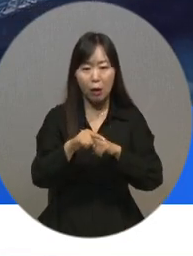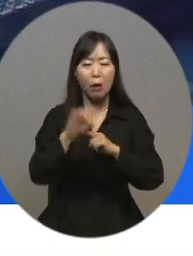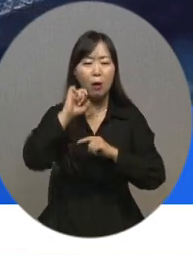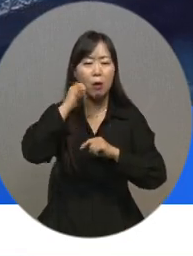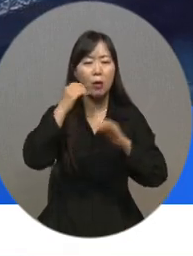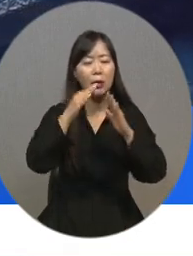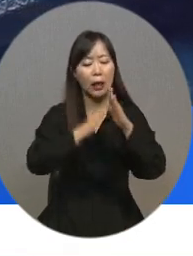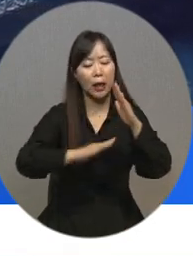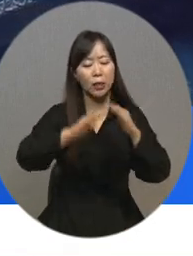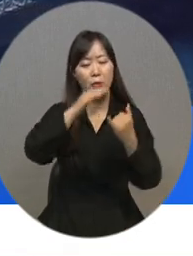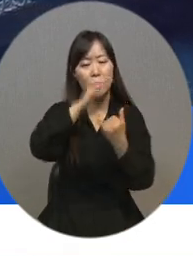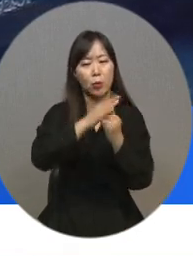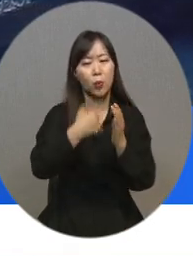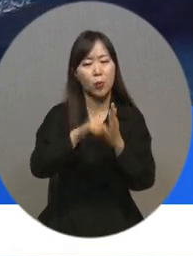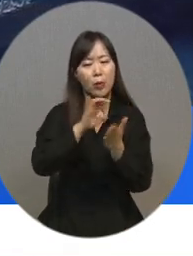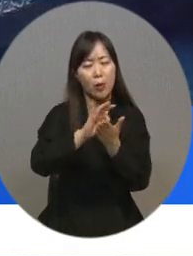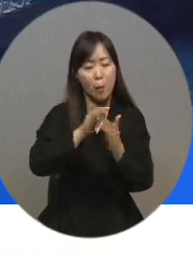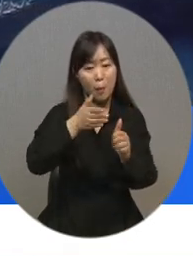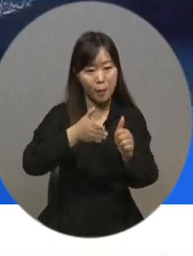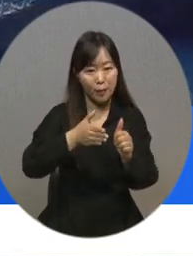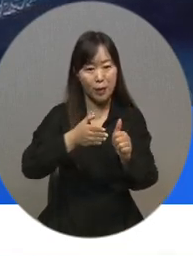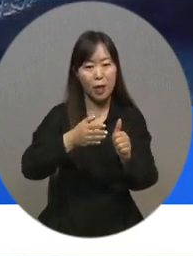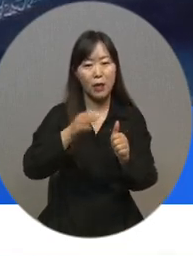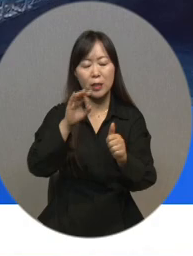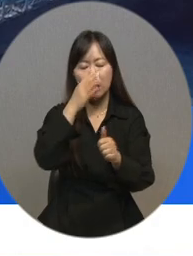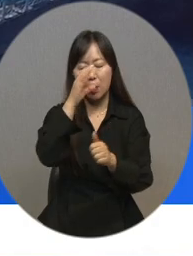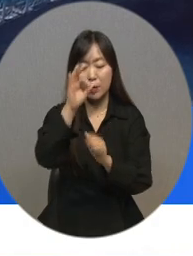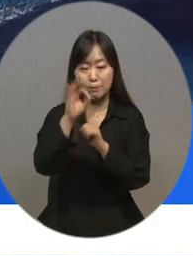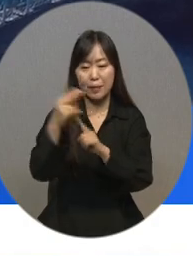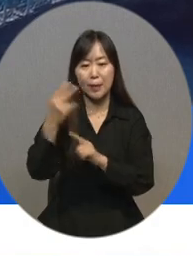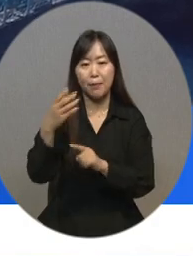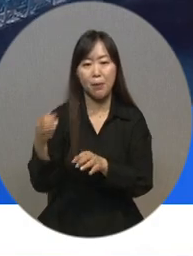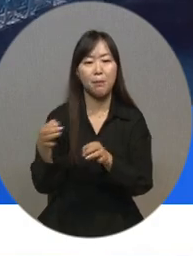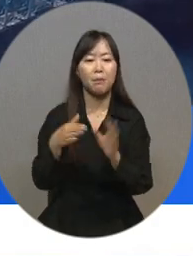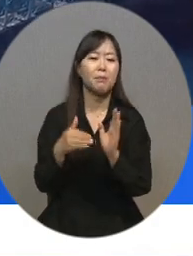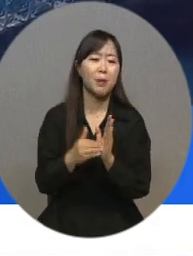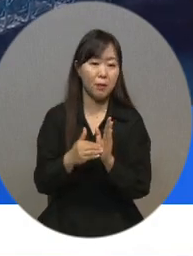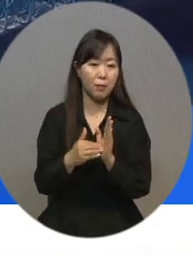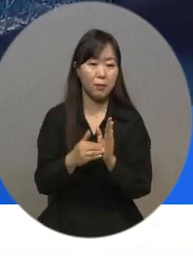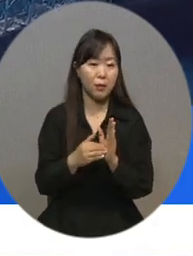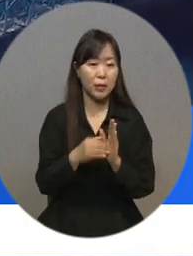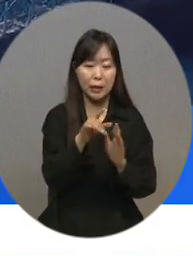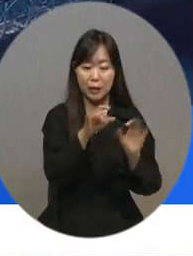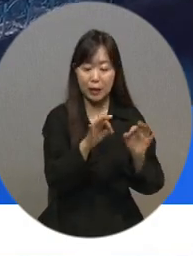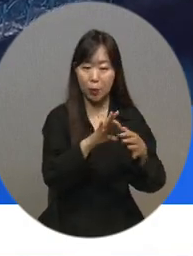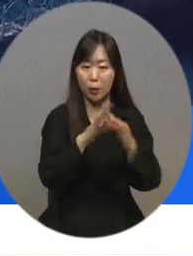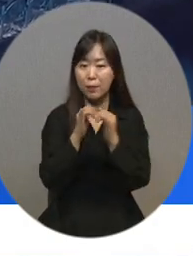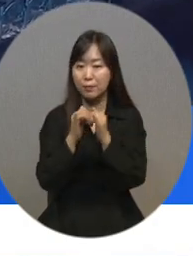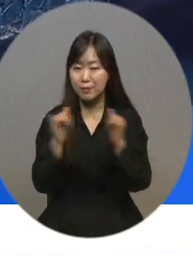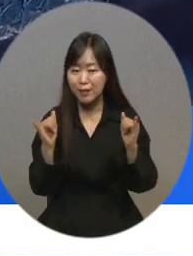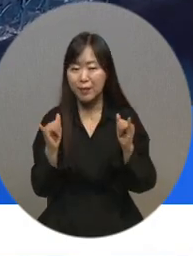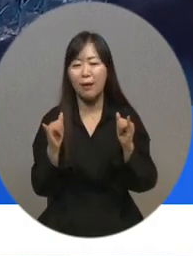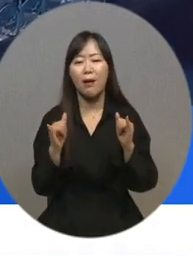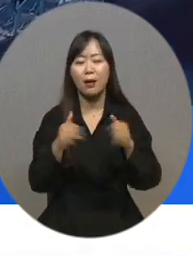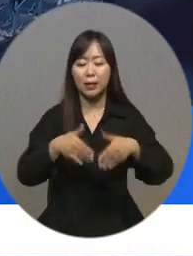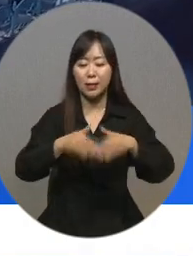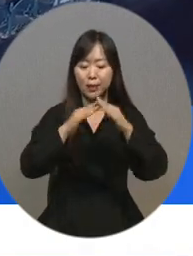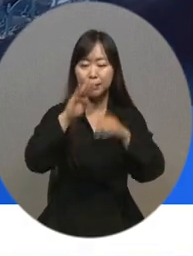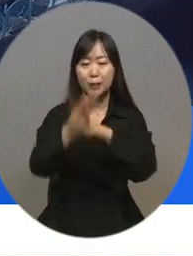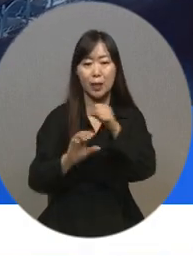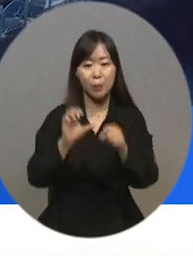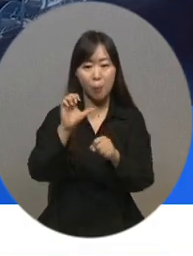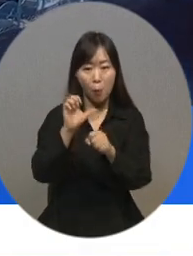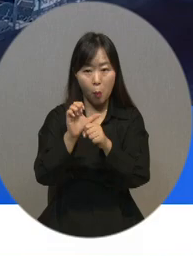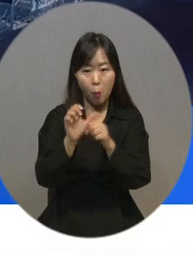가정 청소년을 위해 써 달라며 성금 2천만 원을 기부했습니다 원강 새마을 금고 관계자은 세마을 금고가